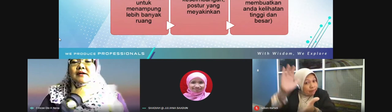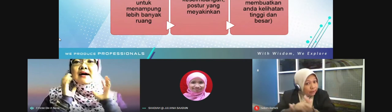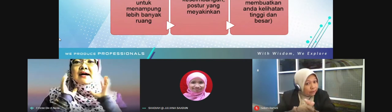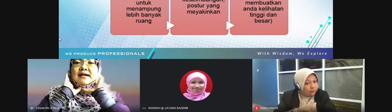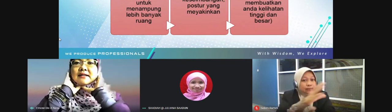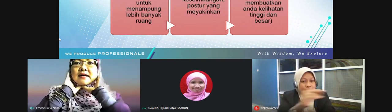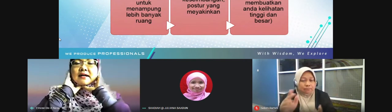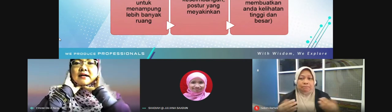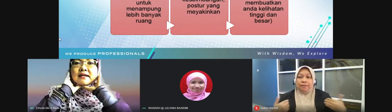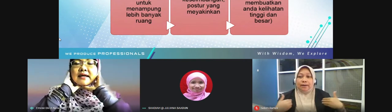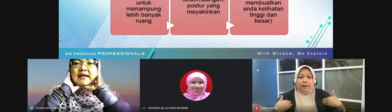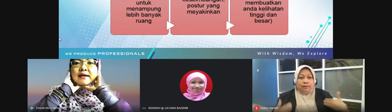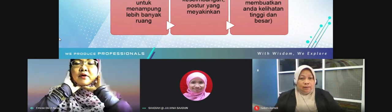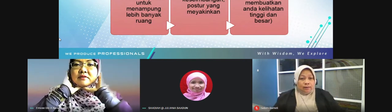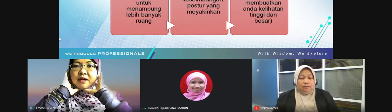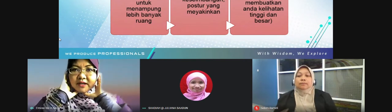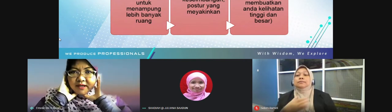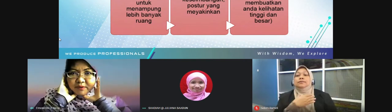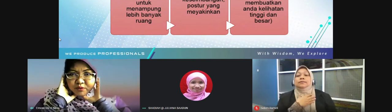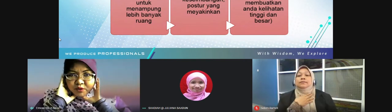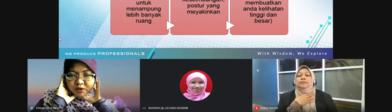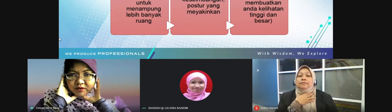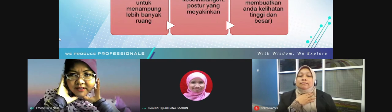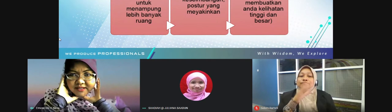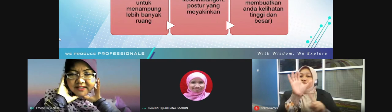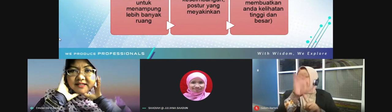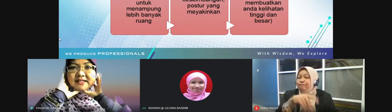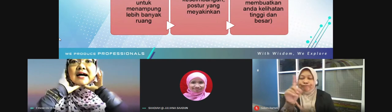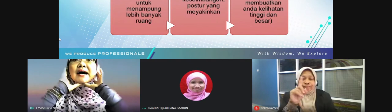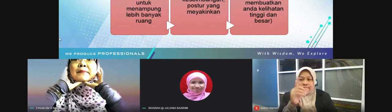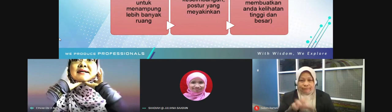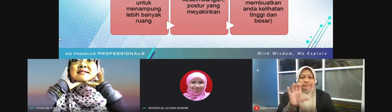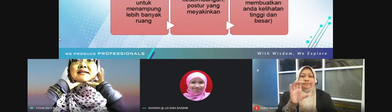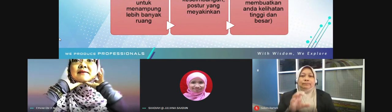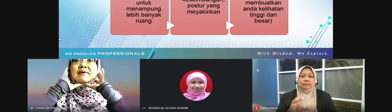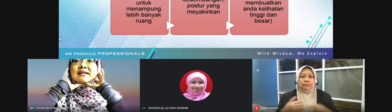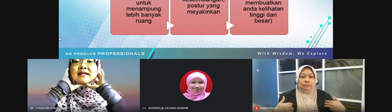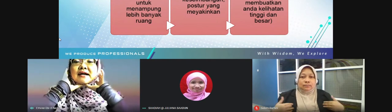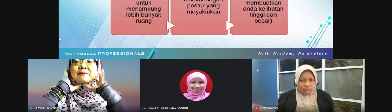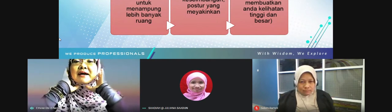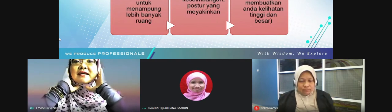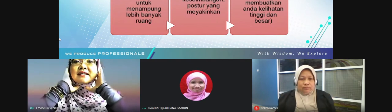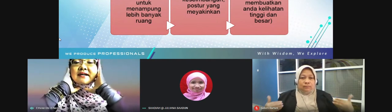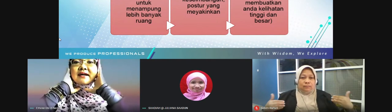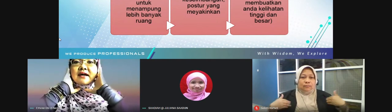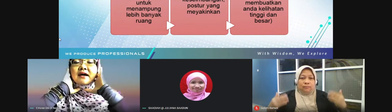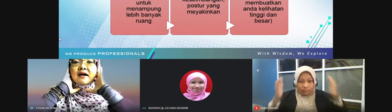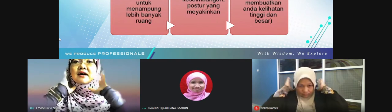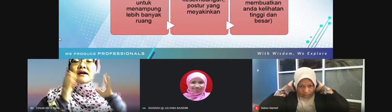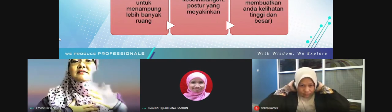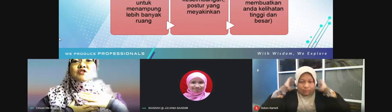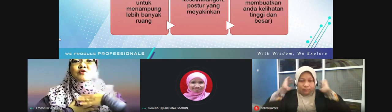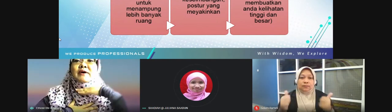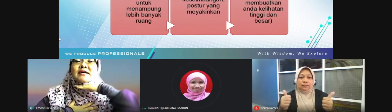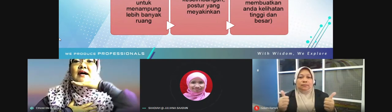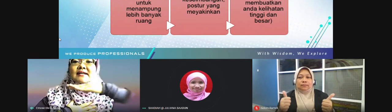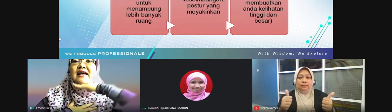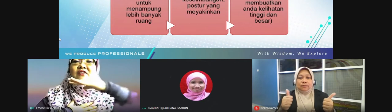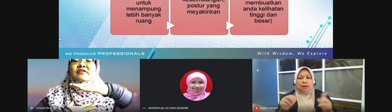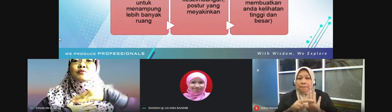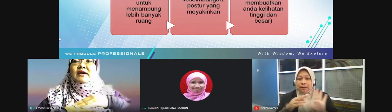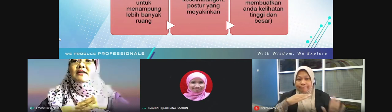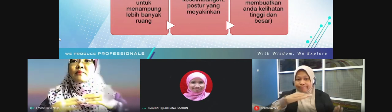punya badan leher pun tak boleh nak menunduk, okay? Jadi kita kena upkan sikit badan kepala kita, eh, supaya